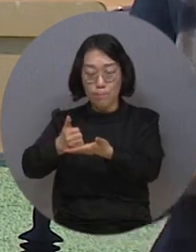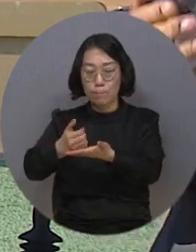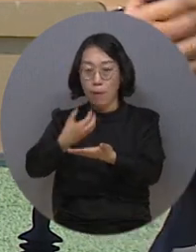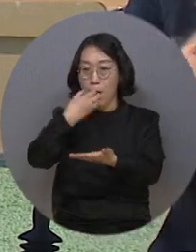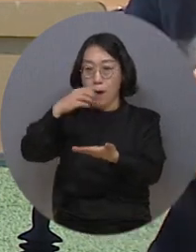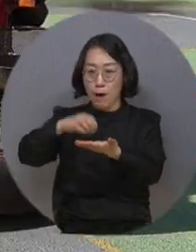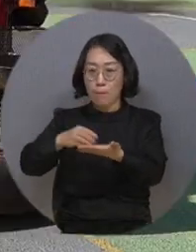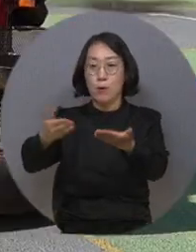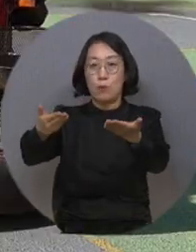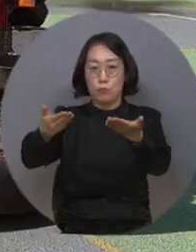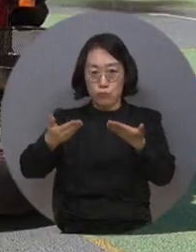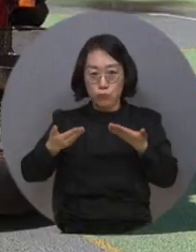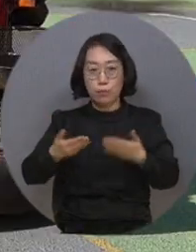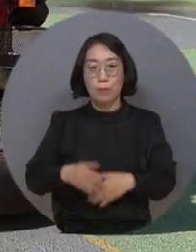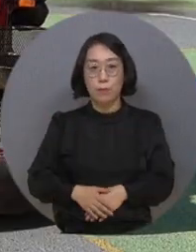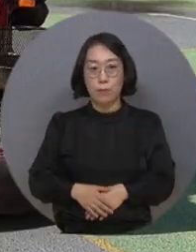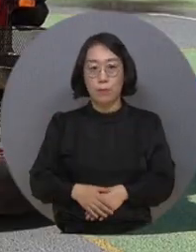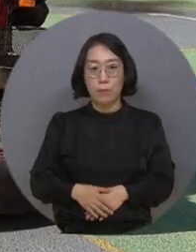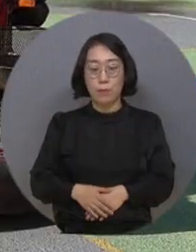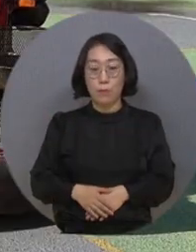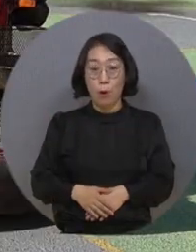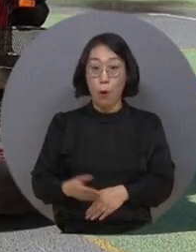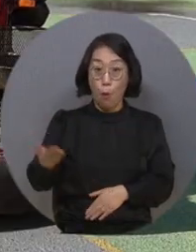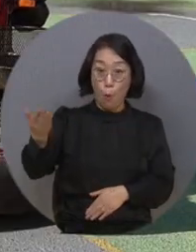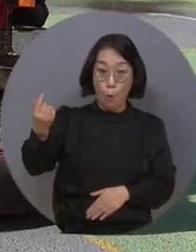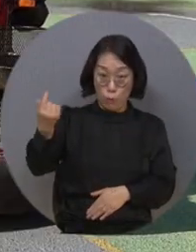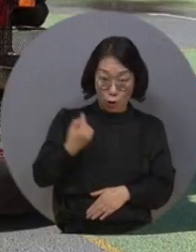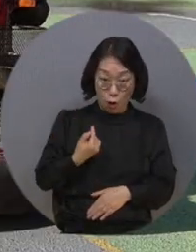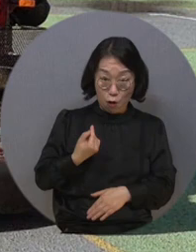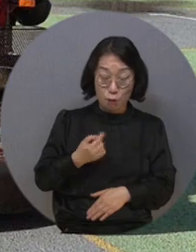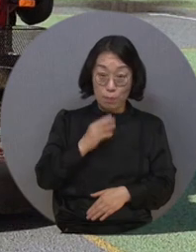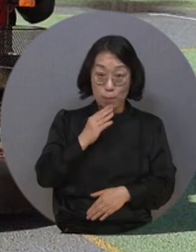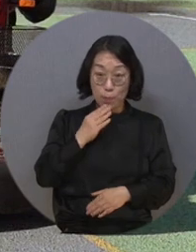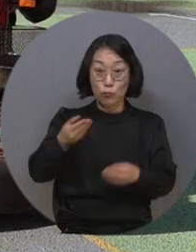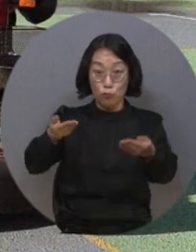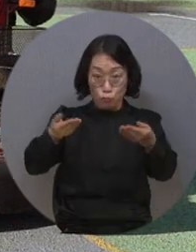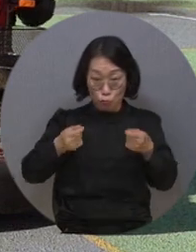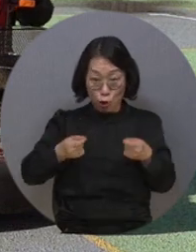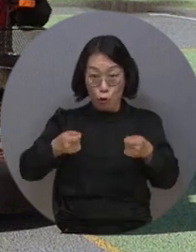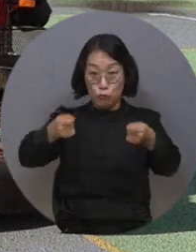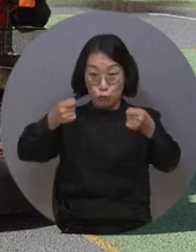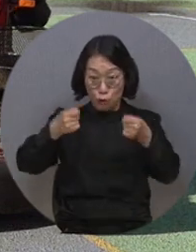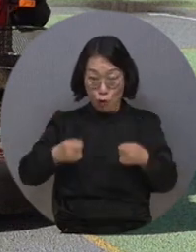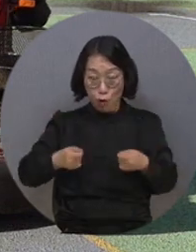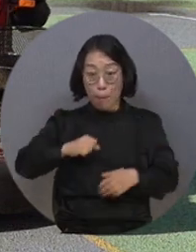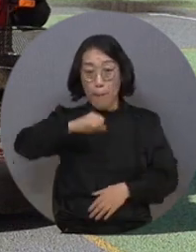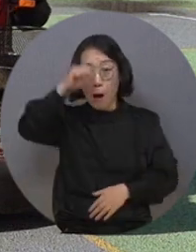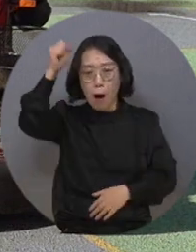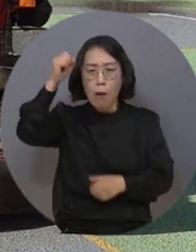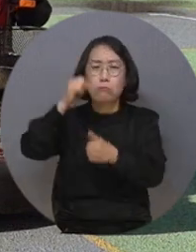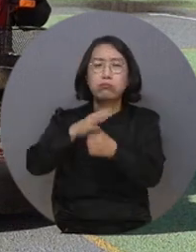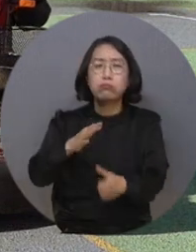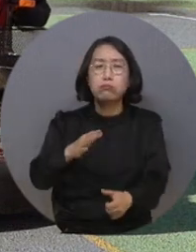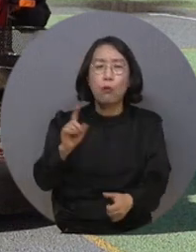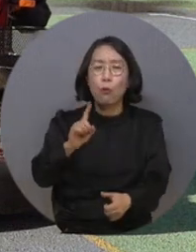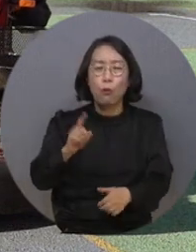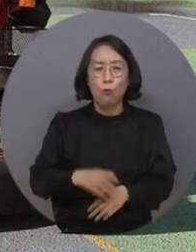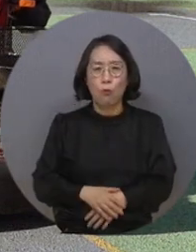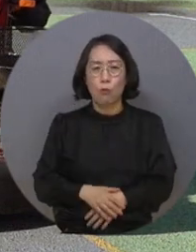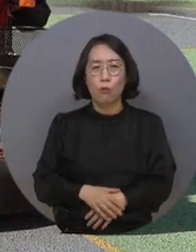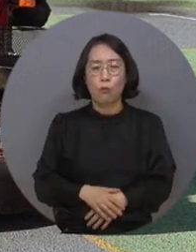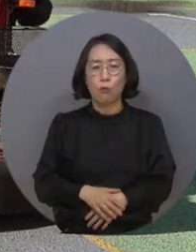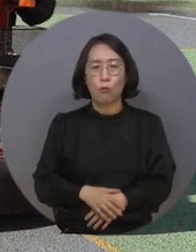한대. 관악구청장님 오시는 거죠? 예. 이수증을 주신대요. 예, 예. 예. 그럼 통과를 못하면 어떻게 되나요? 통과를